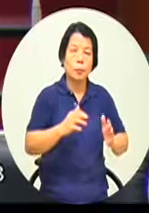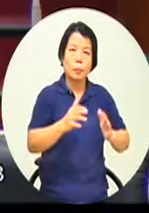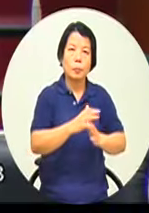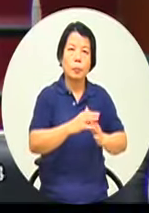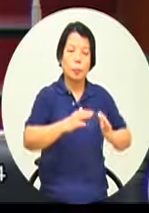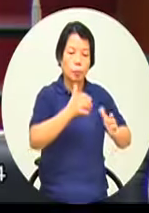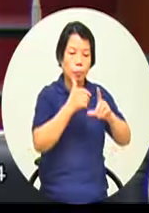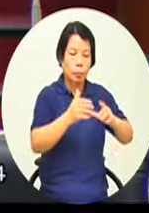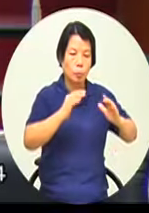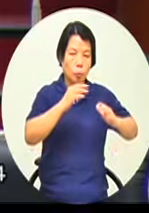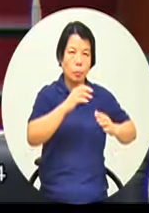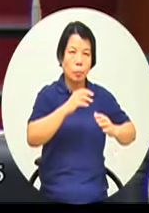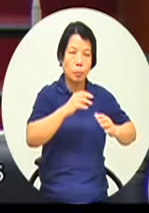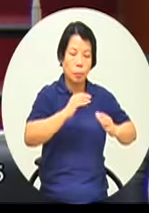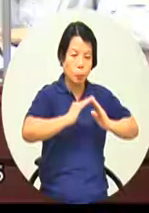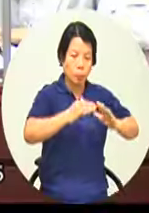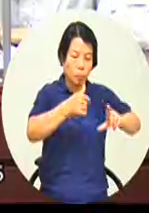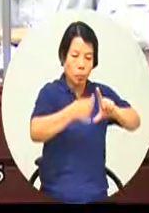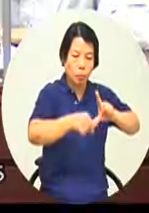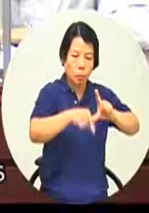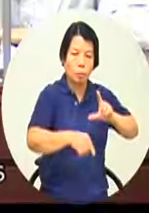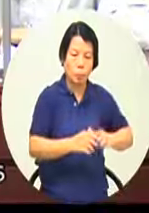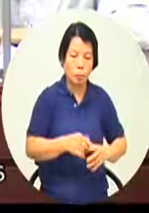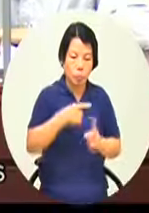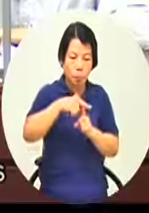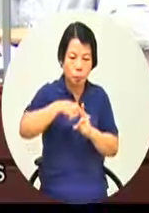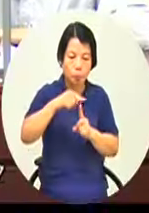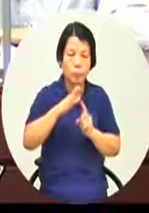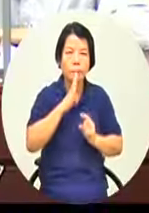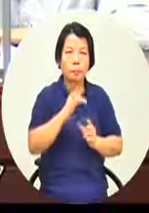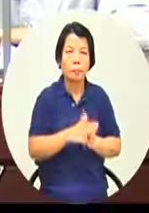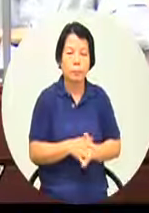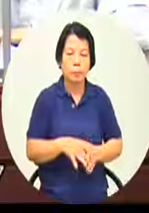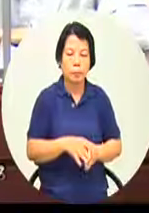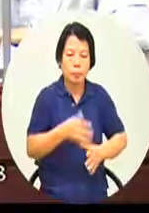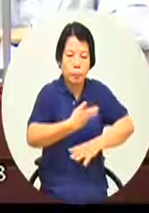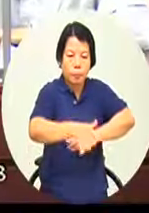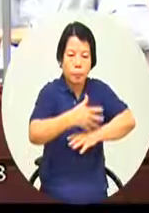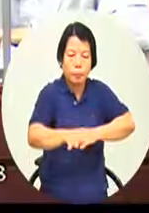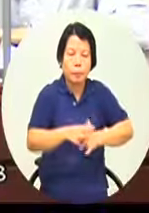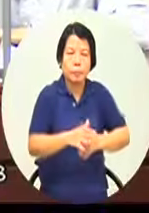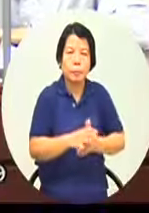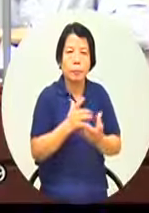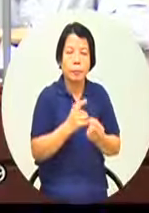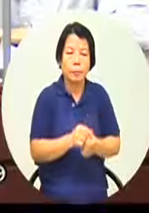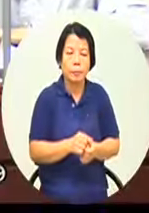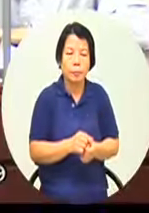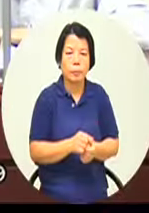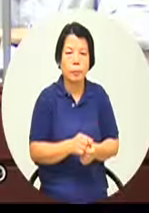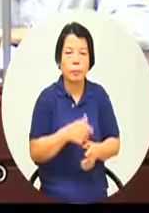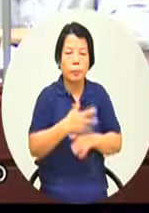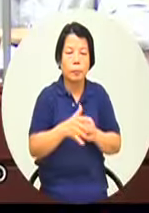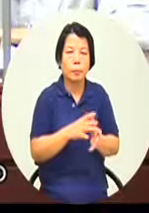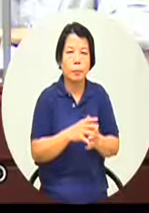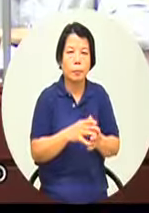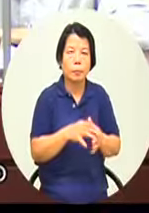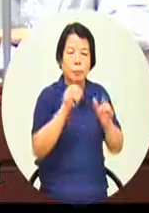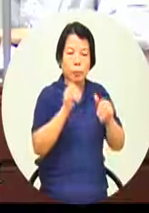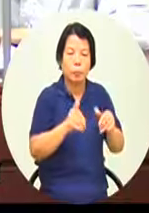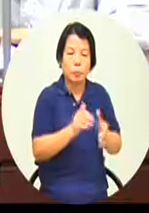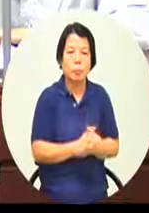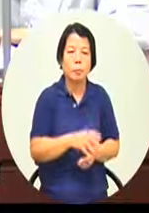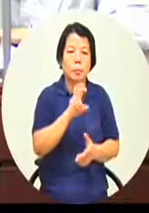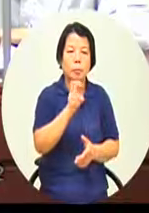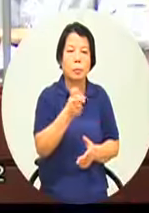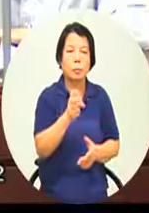我们设计 雨水排水， 我们现在设计标准大概能够排洪的这个能量，大概时雨量是大概70